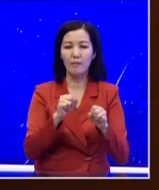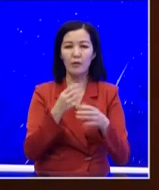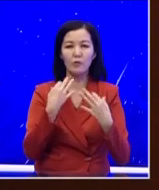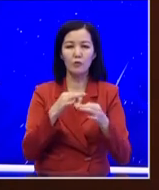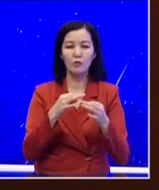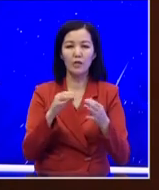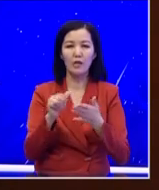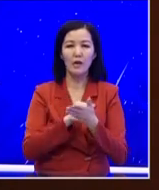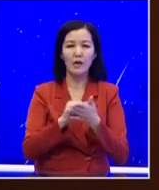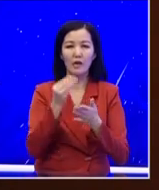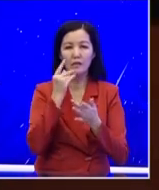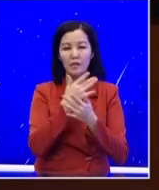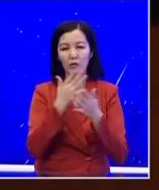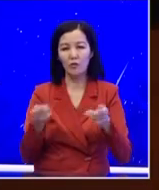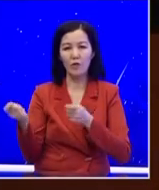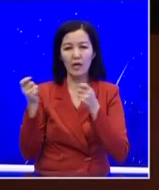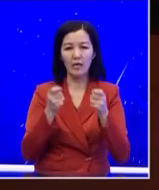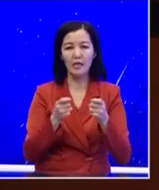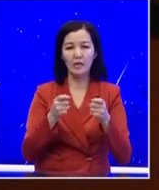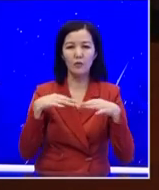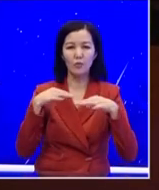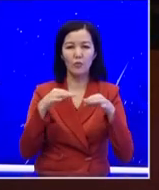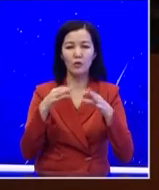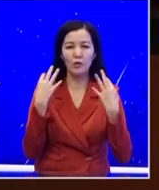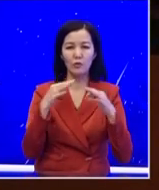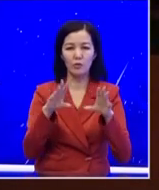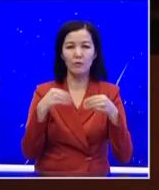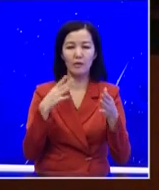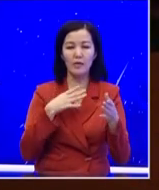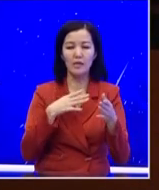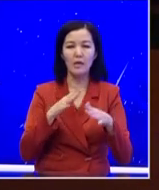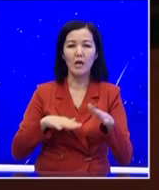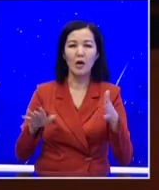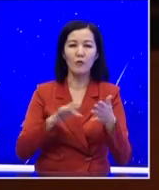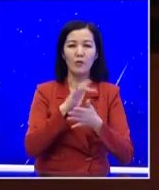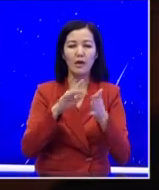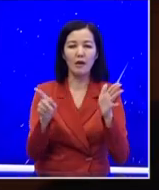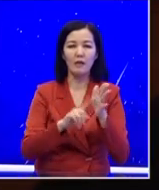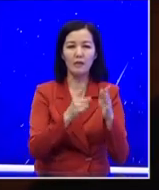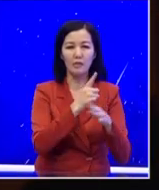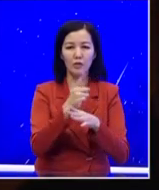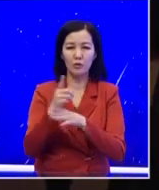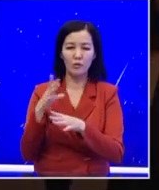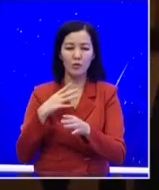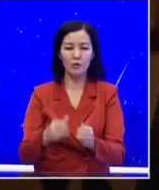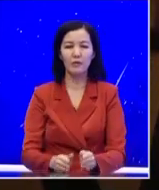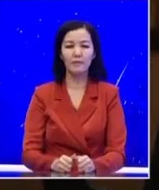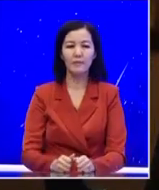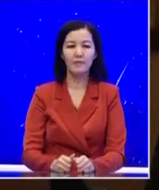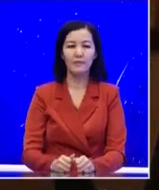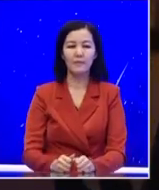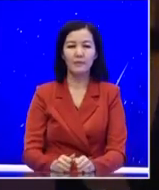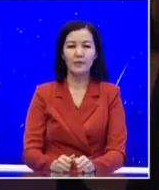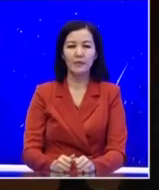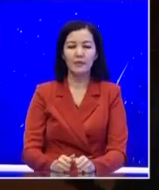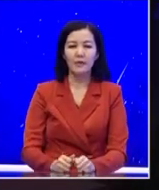бар азық-түлік тасымалдаушы көліктердің кіруіне рұқсат берілген. Яғни аудан мен қала арасына шектеу қойылды. Есть ограничение